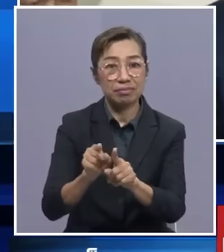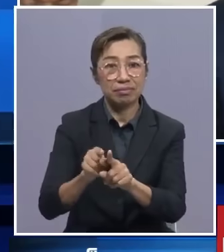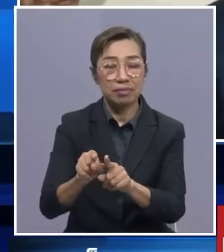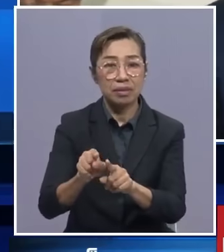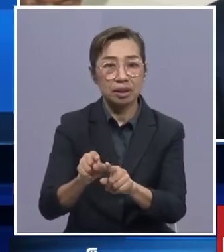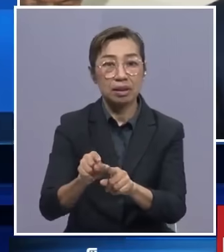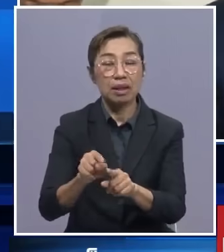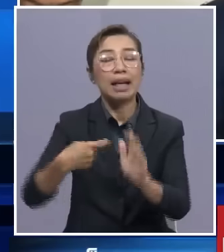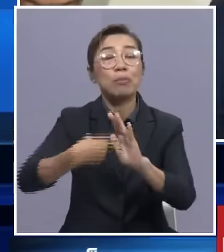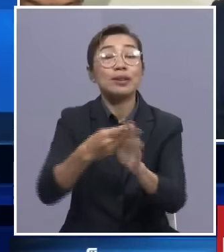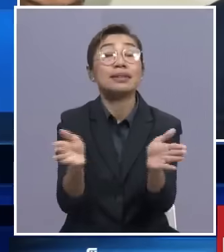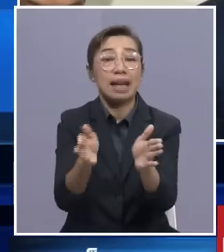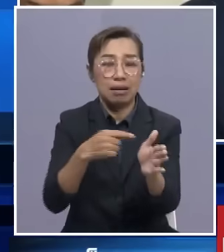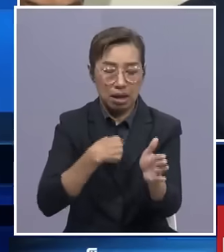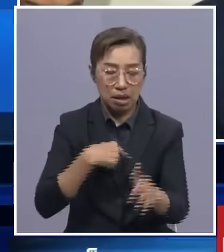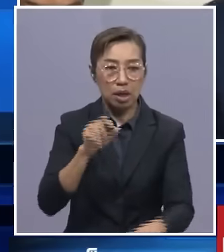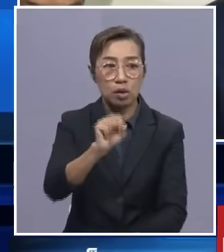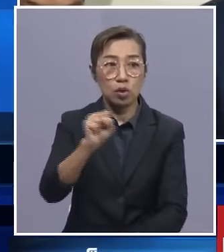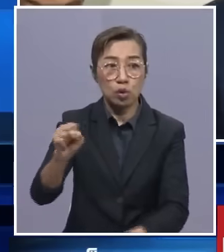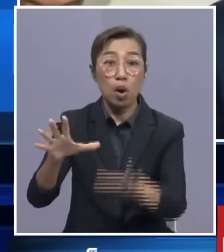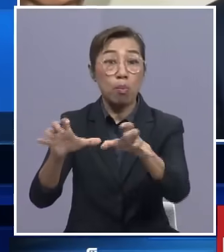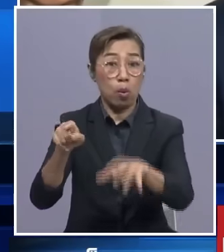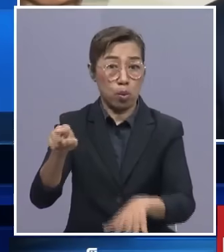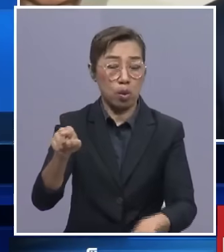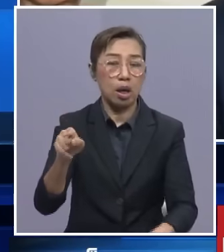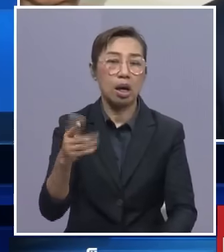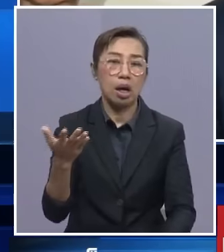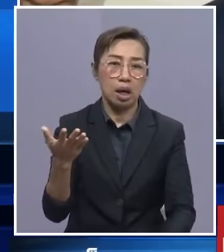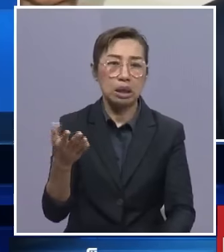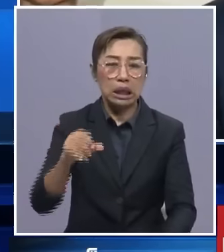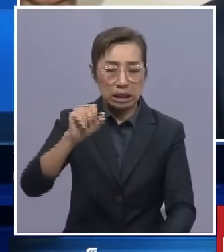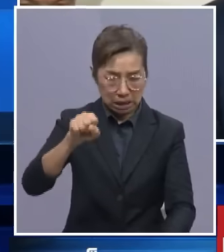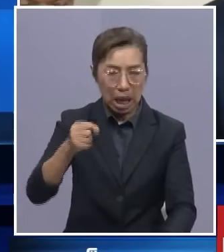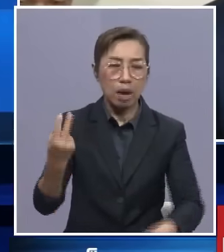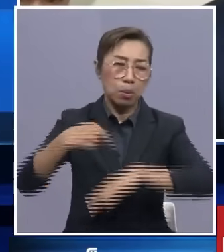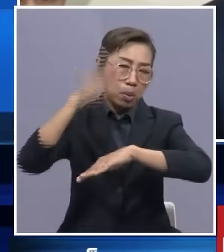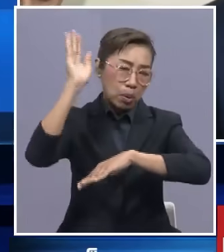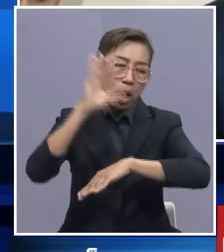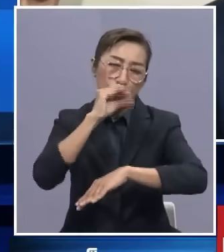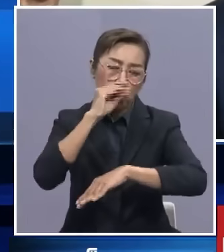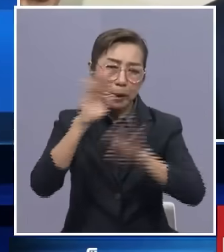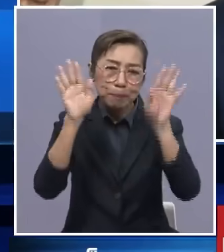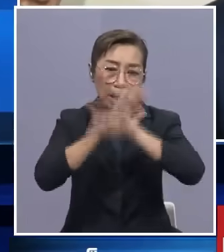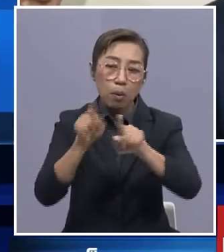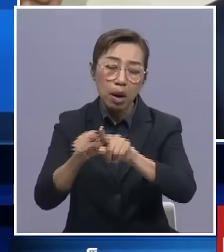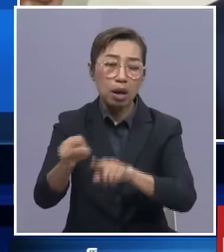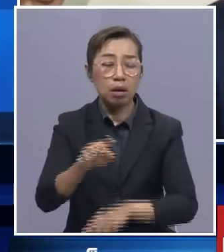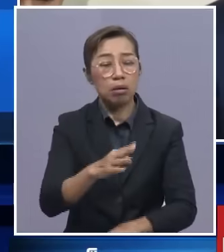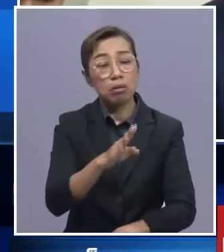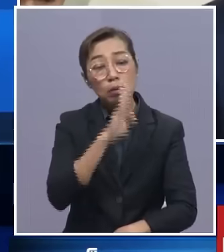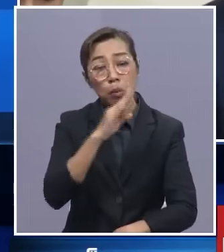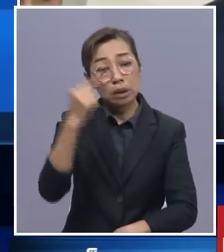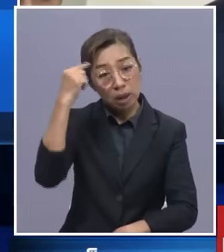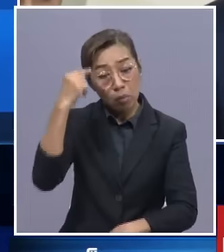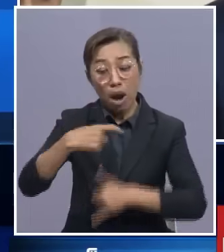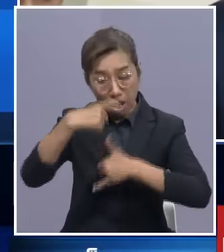กระชับแบบนี้นะครับแม้ว่าคุณชัยยัมพวาจะเอ่อมีการกล่าวในทำนองที่ว่าหากเห็นว่าพฤติกรรมของตนนั้น